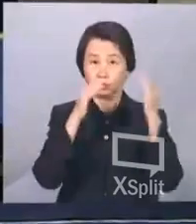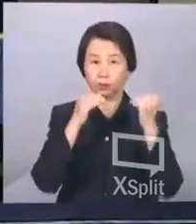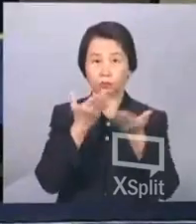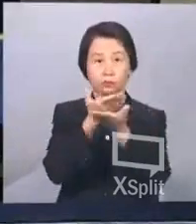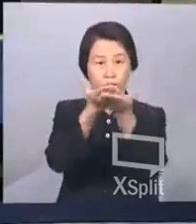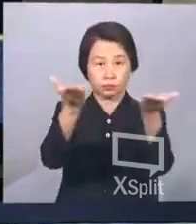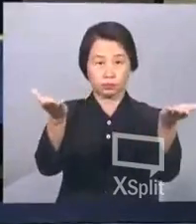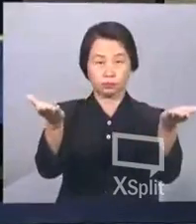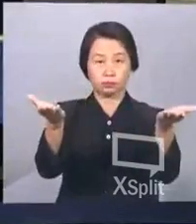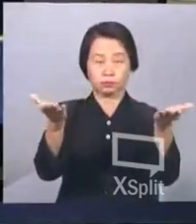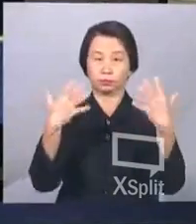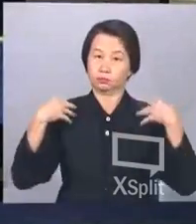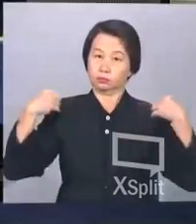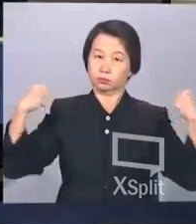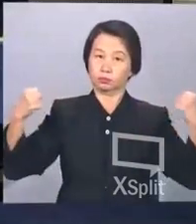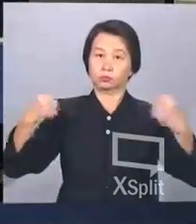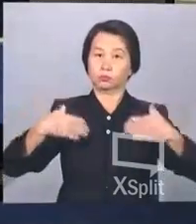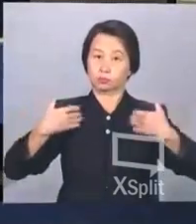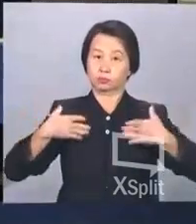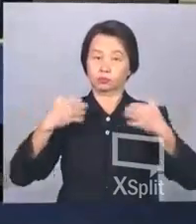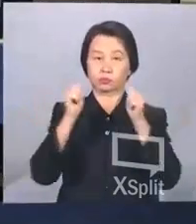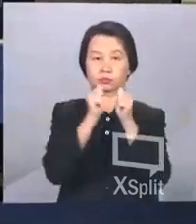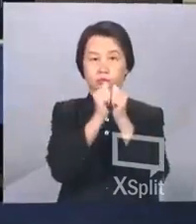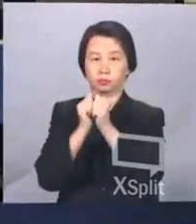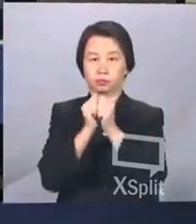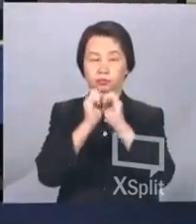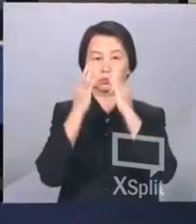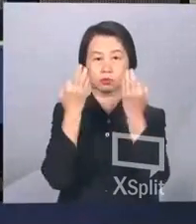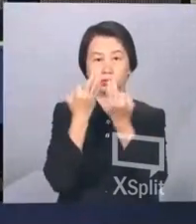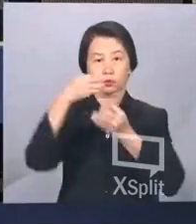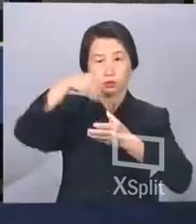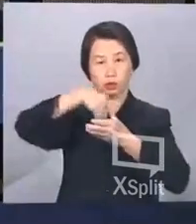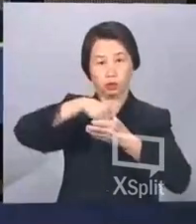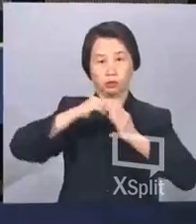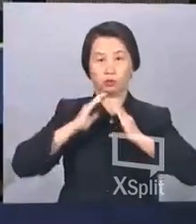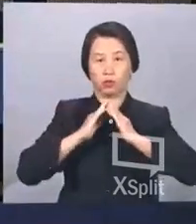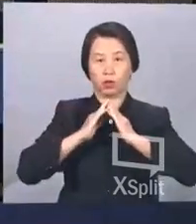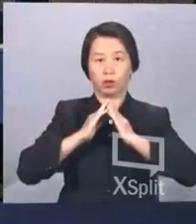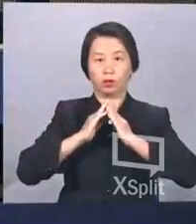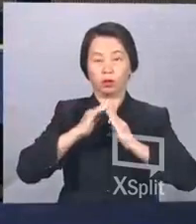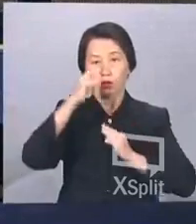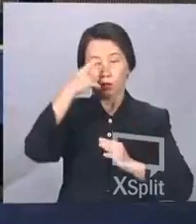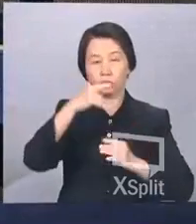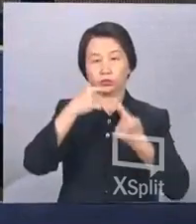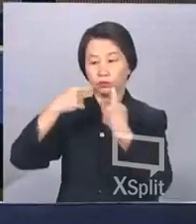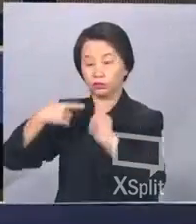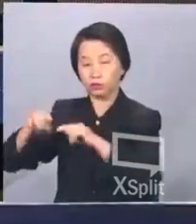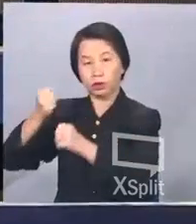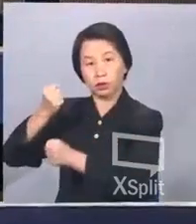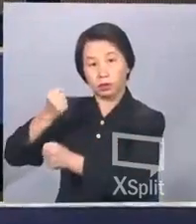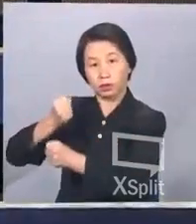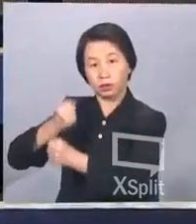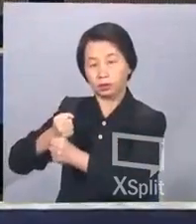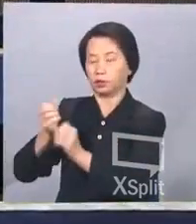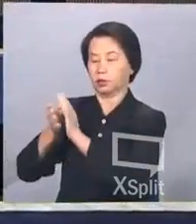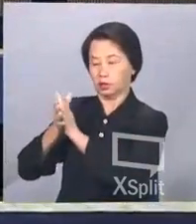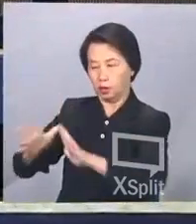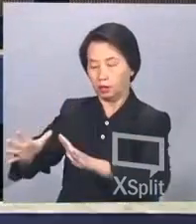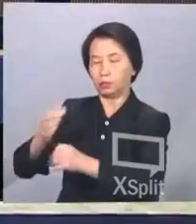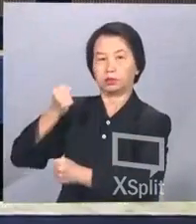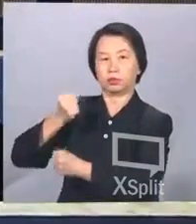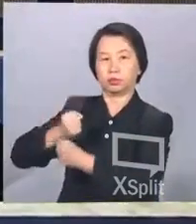saudara-saudari sehat sejahtera bersama keluarga di rumah bagi yang sedang bekerja selamat